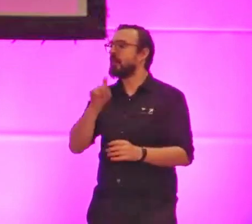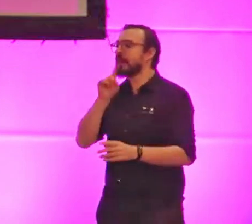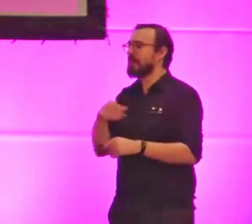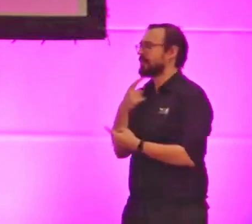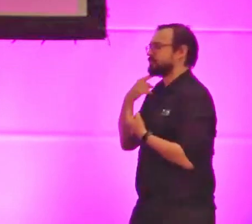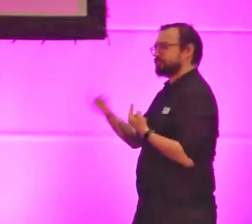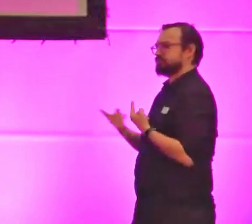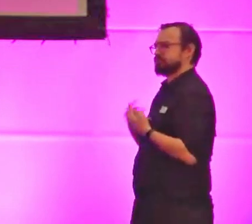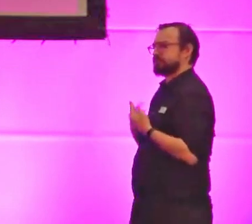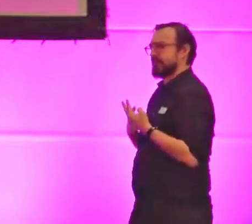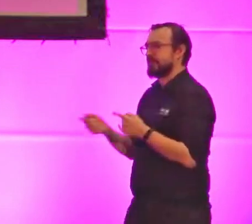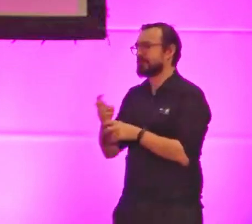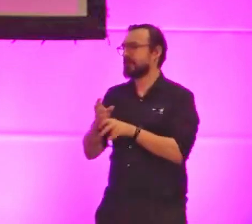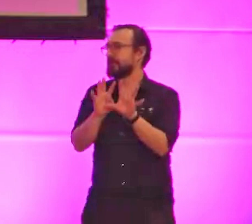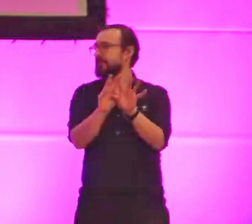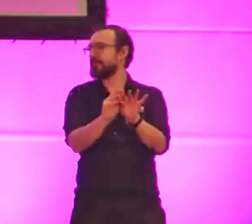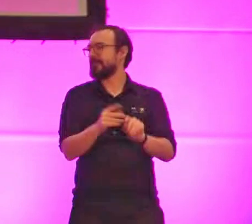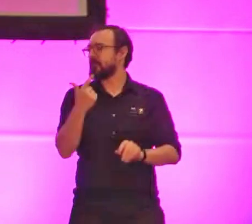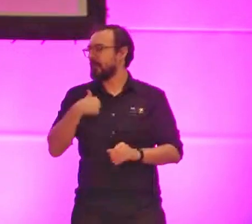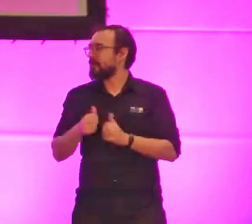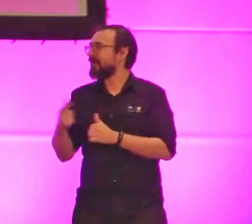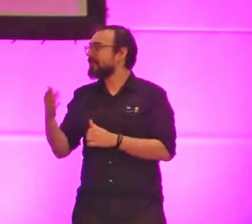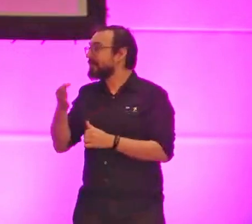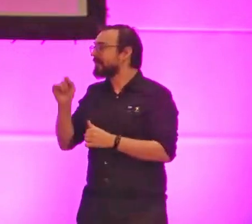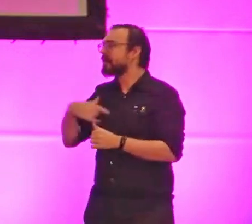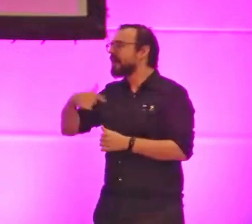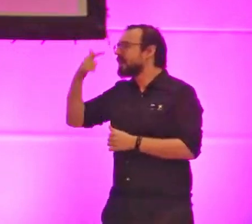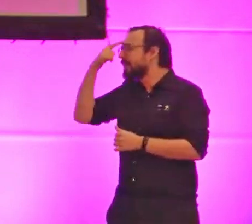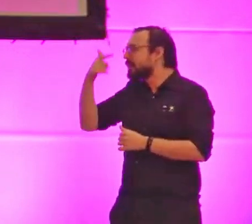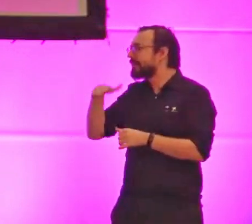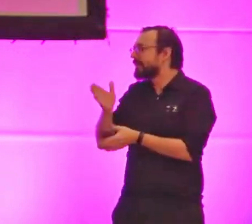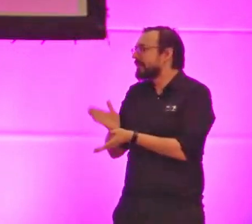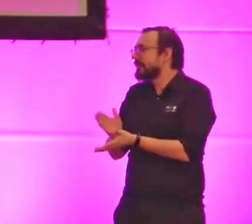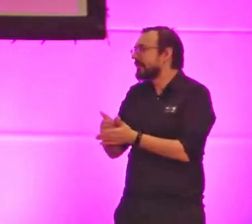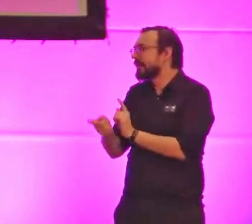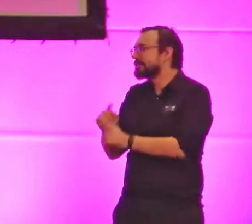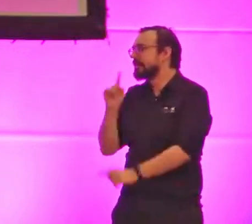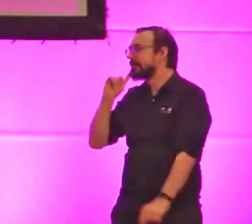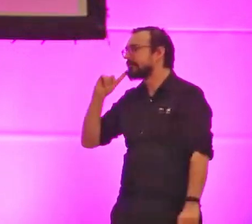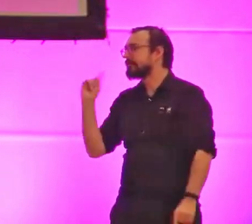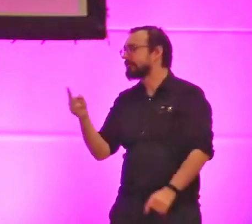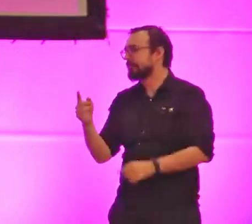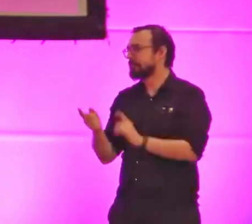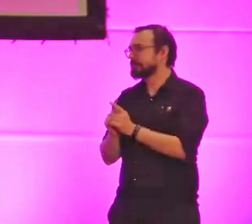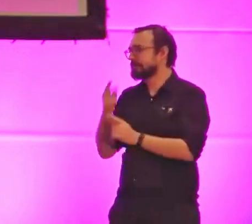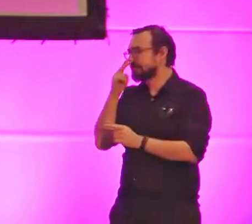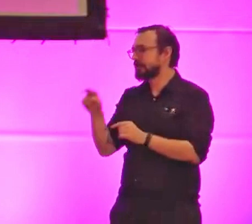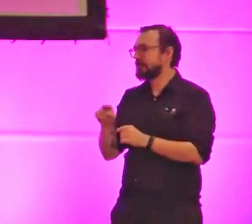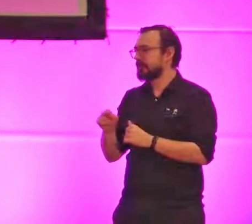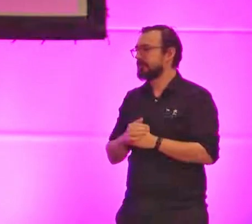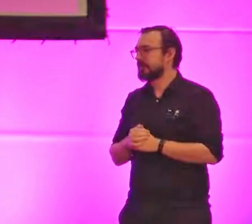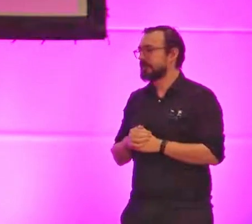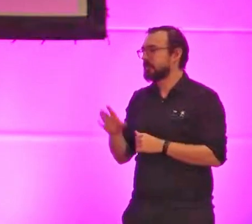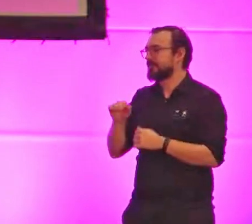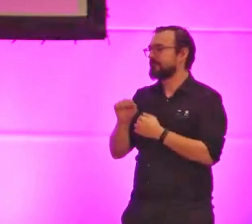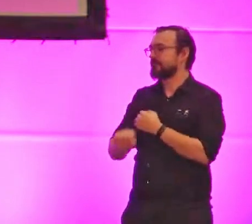men vi får se, vad tänker du? Ja, jag tror inte riktigt förrän om ett år kommer det senare. Först är det